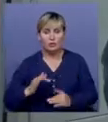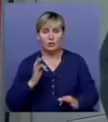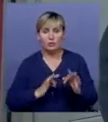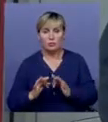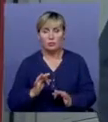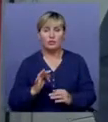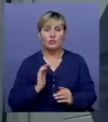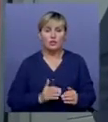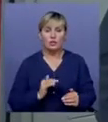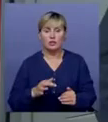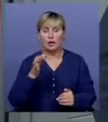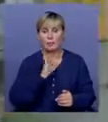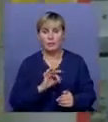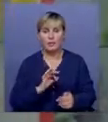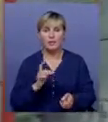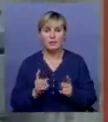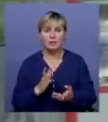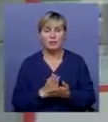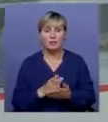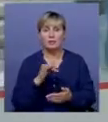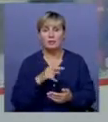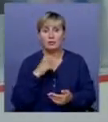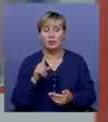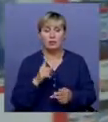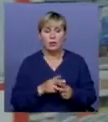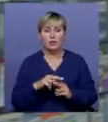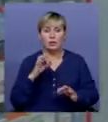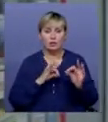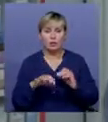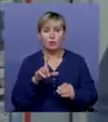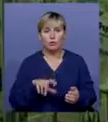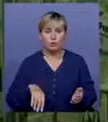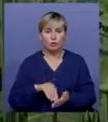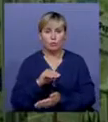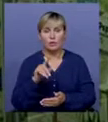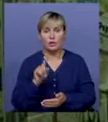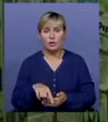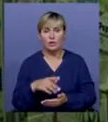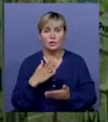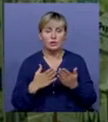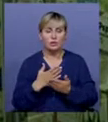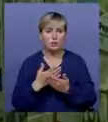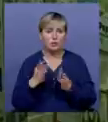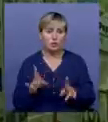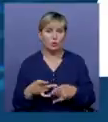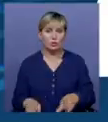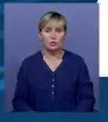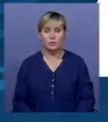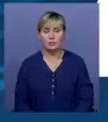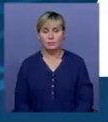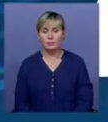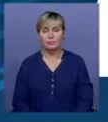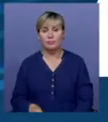в частных аптеках действительно есть. Там заявили, что эти лекарства люди приобретают, даже если в этом нет необходимости.